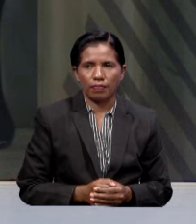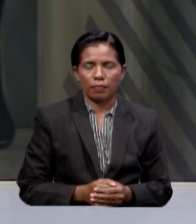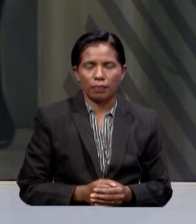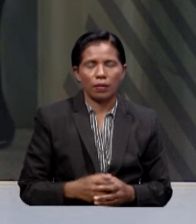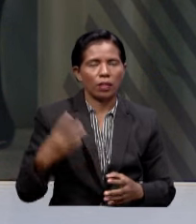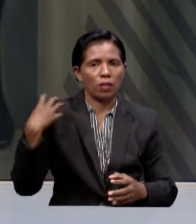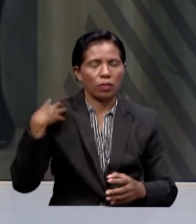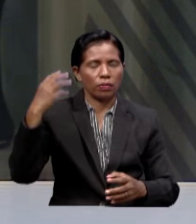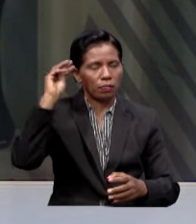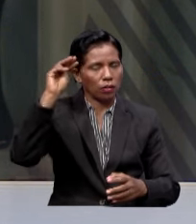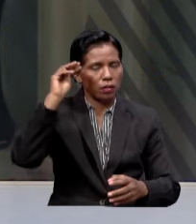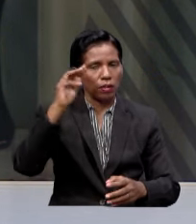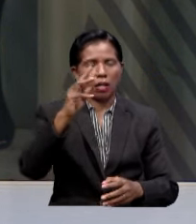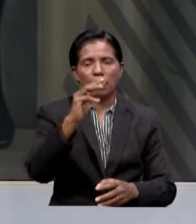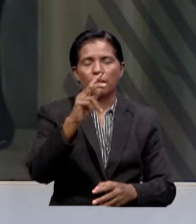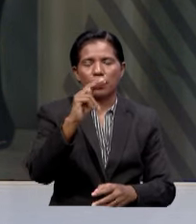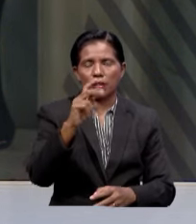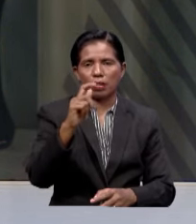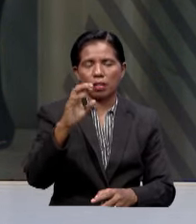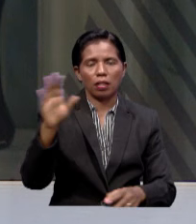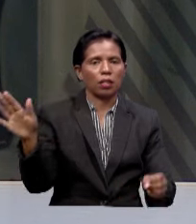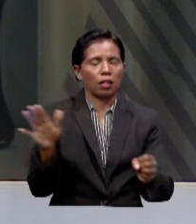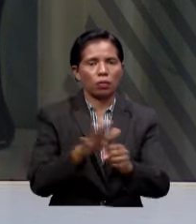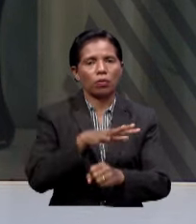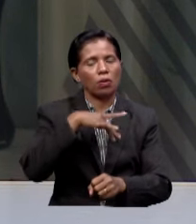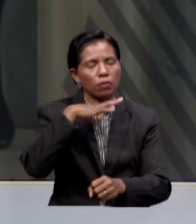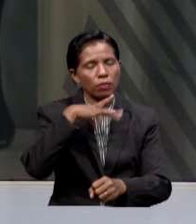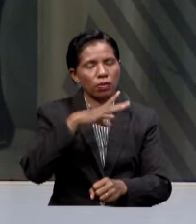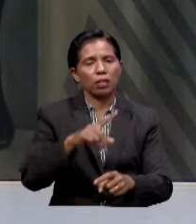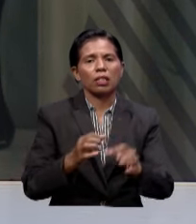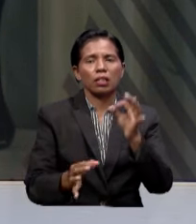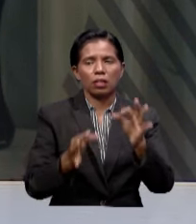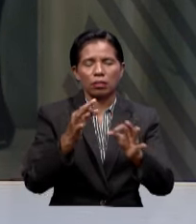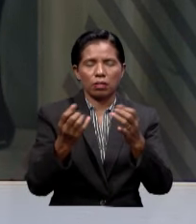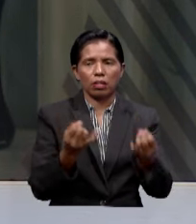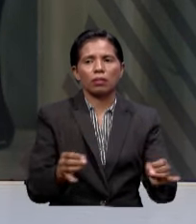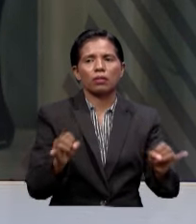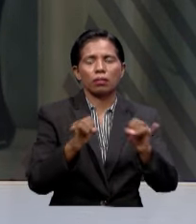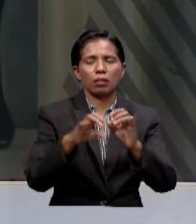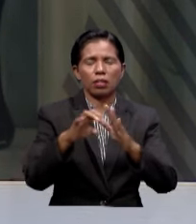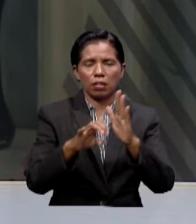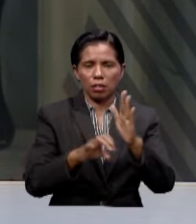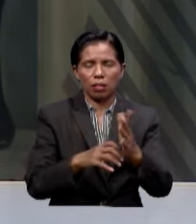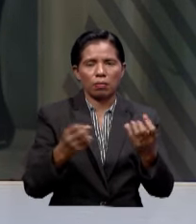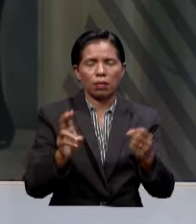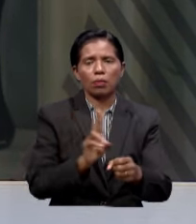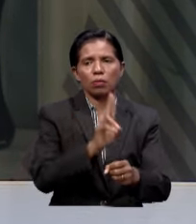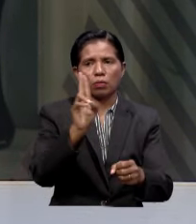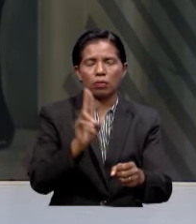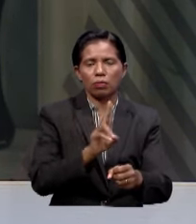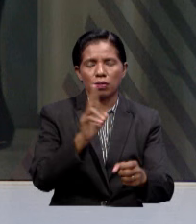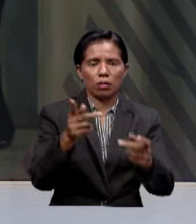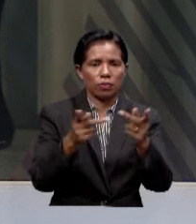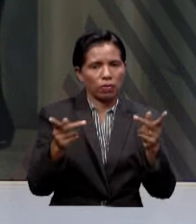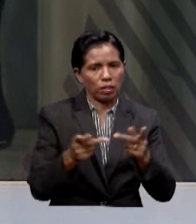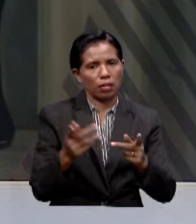Edifício Ministério Comércio e Indústria na Cono Holishu, mas que instituição está do Barak, mas utiliza Fatem